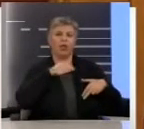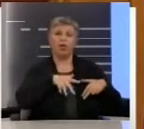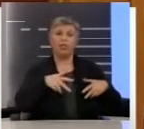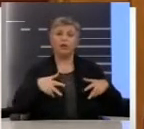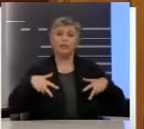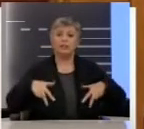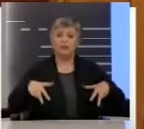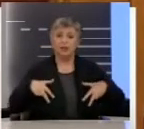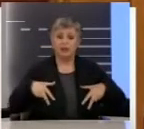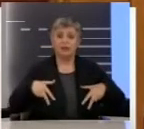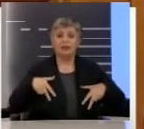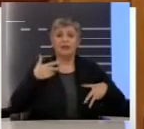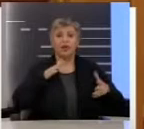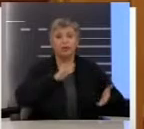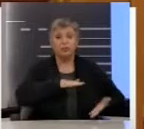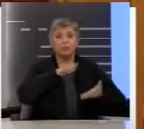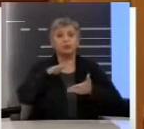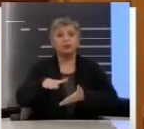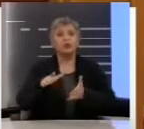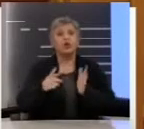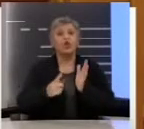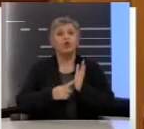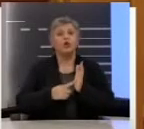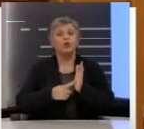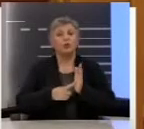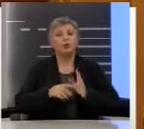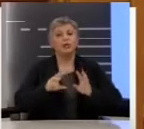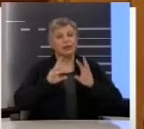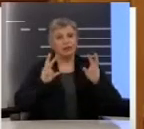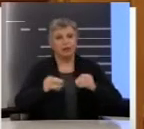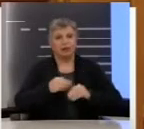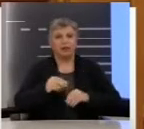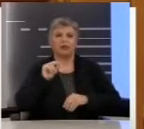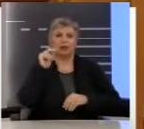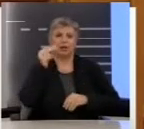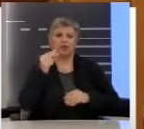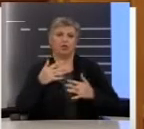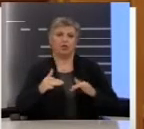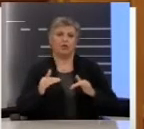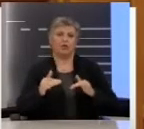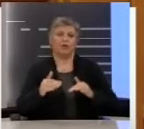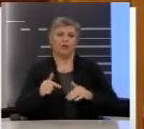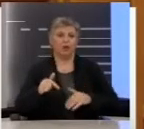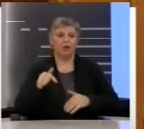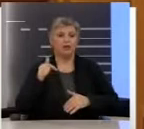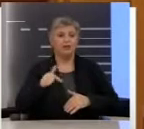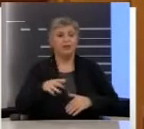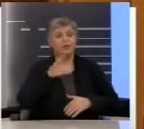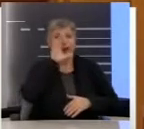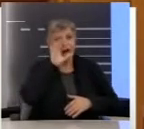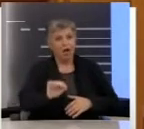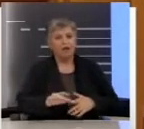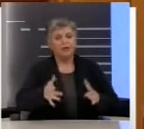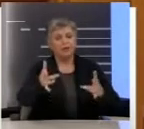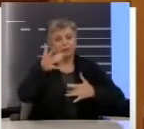για συζήτηση στο Ελληνικό Κοινοβούλιο και με πλήρη